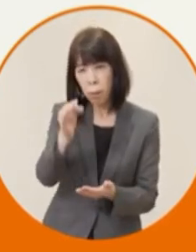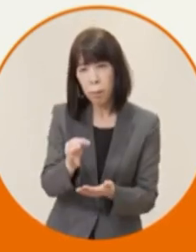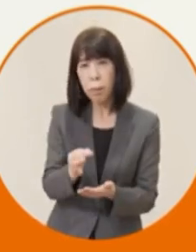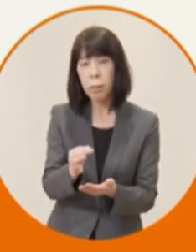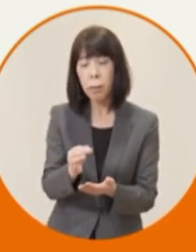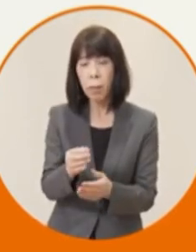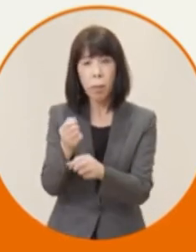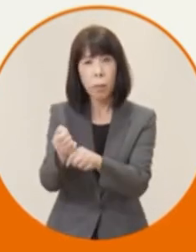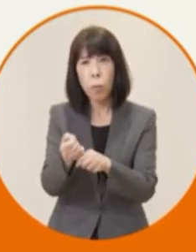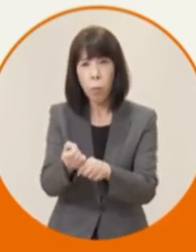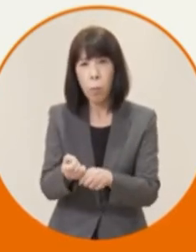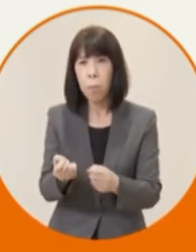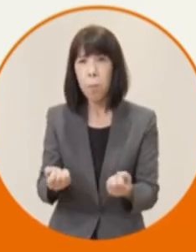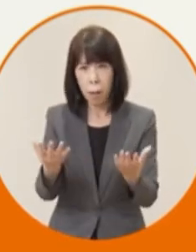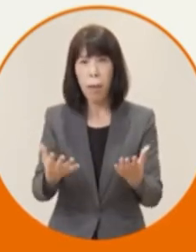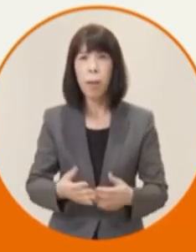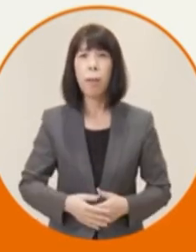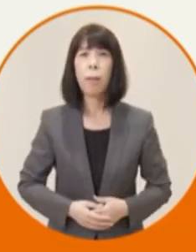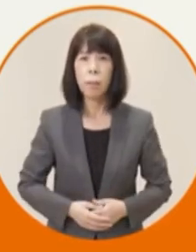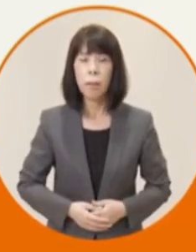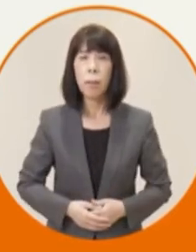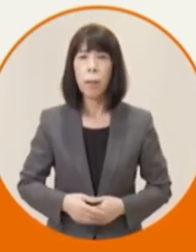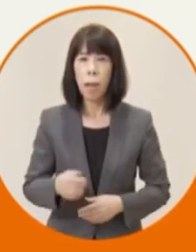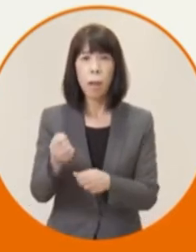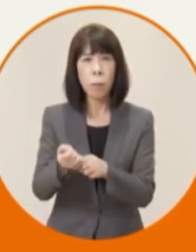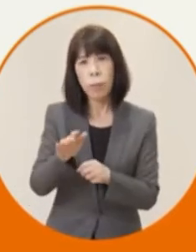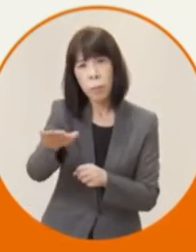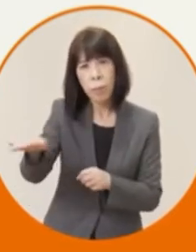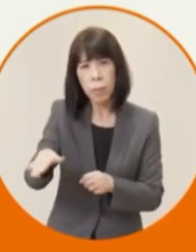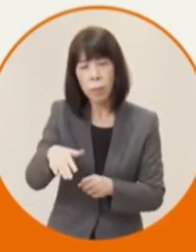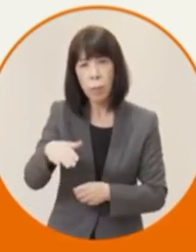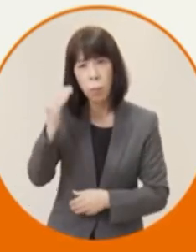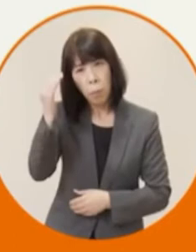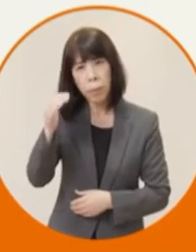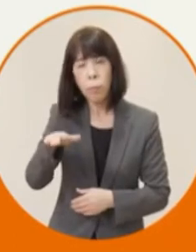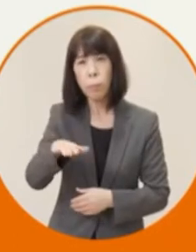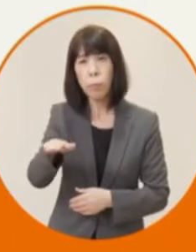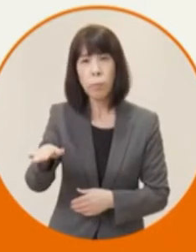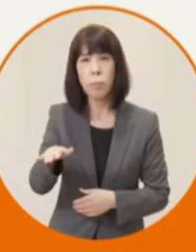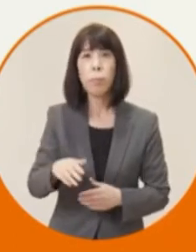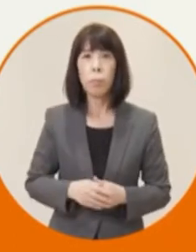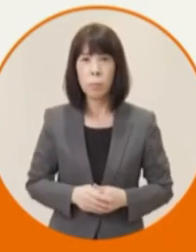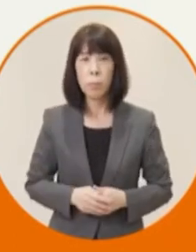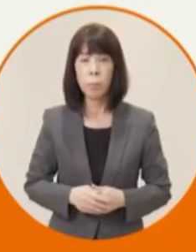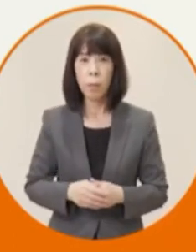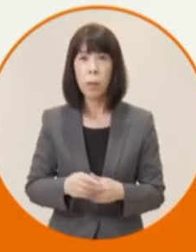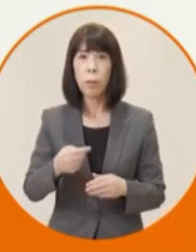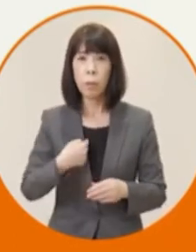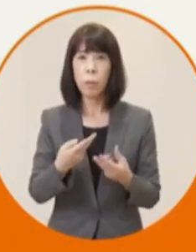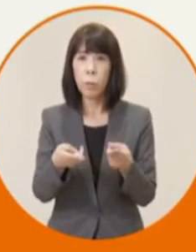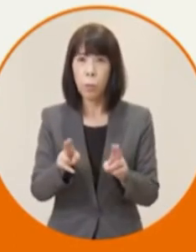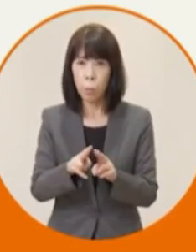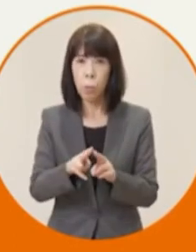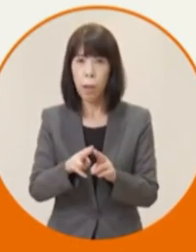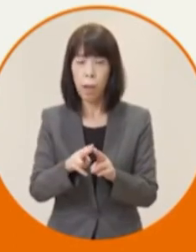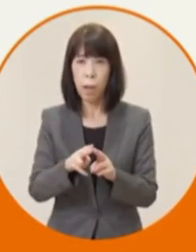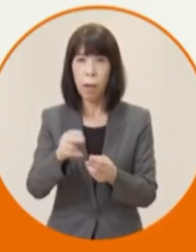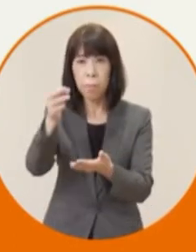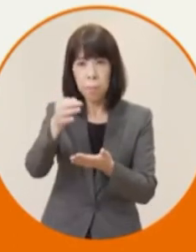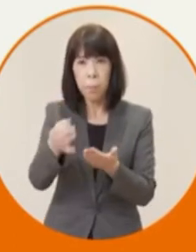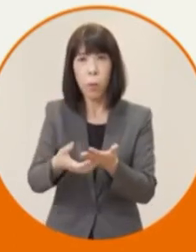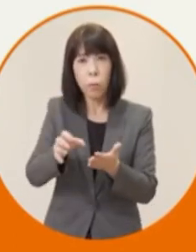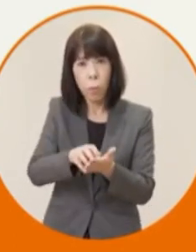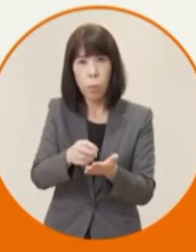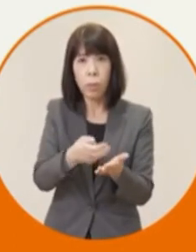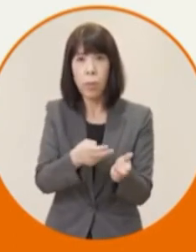し、農業を続けられないとの農家の声が全国にあふれています。国民民主党は個別所得保障制度を復